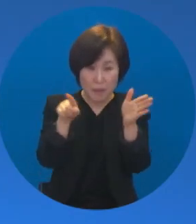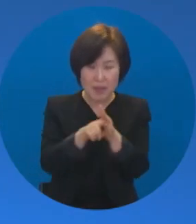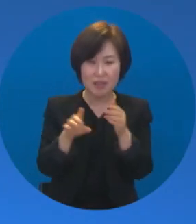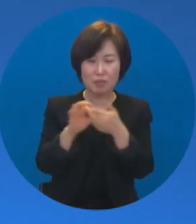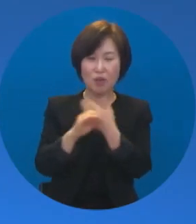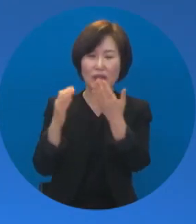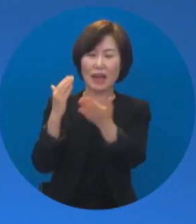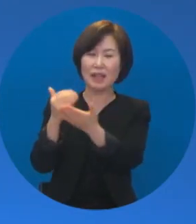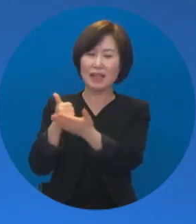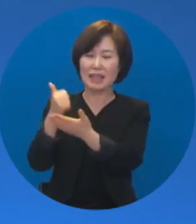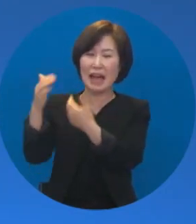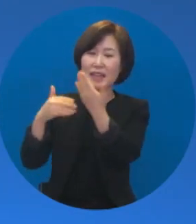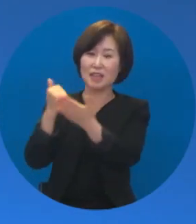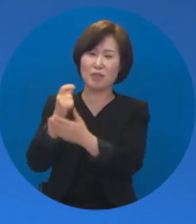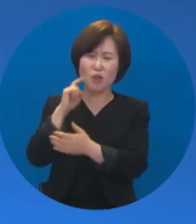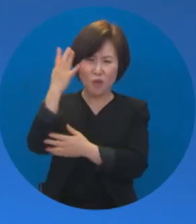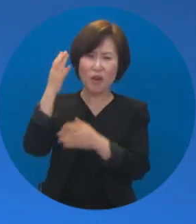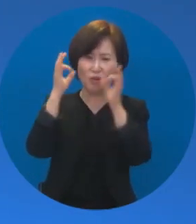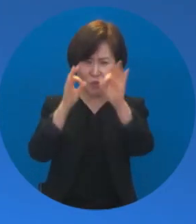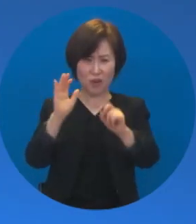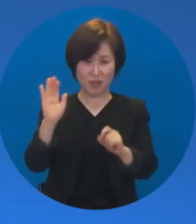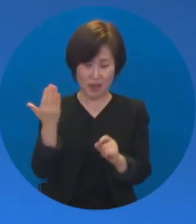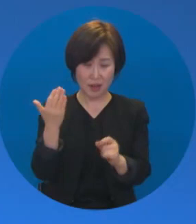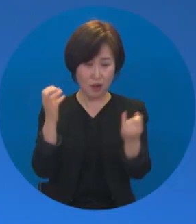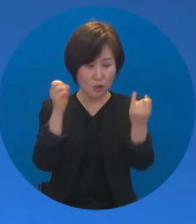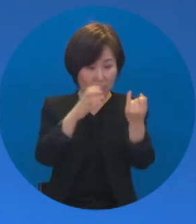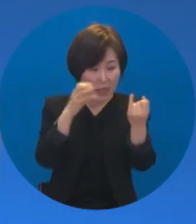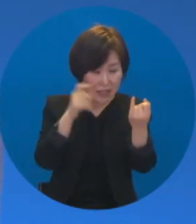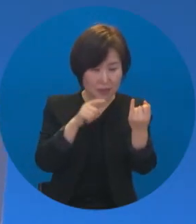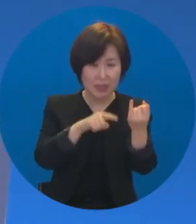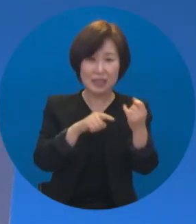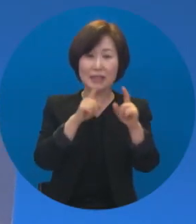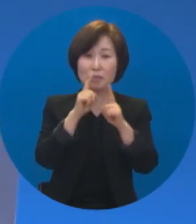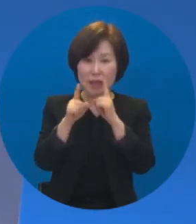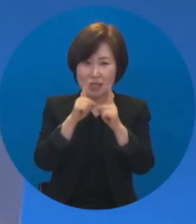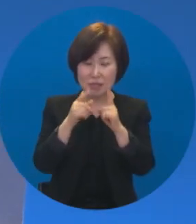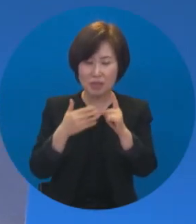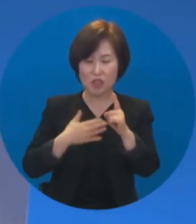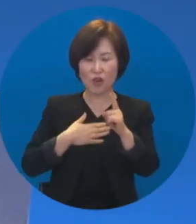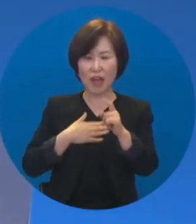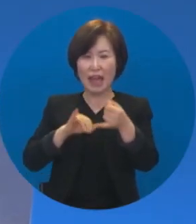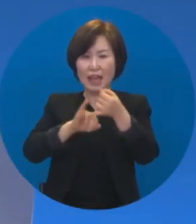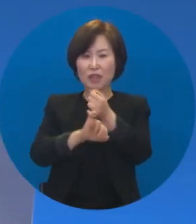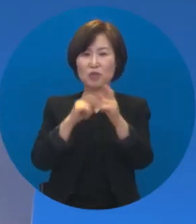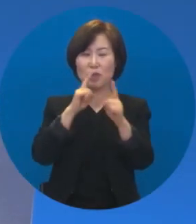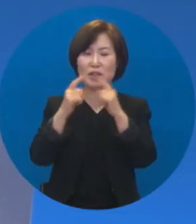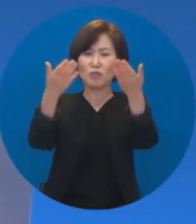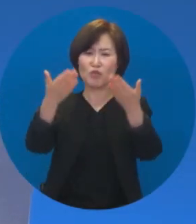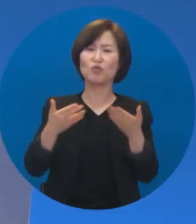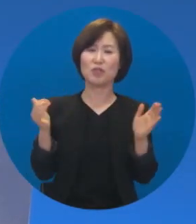않았니? 그 말씀을 주셨던 것을 저에게 약속의 말씀으로 주셨던 거였어요.